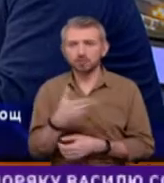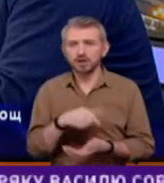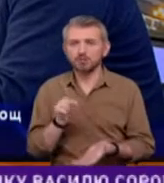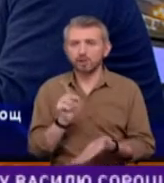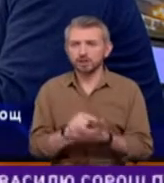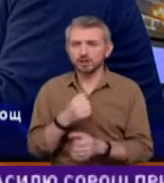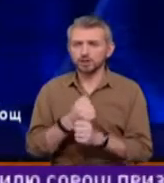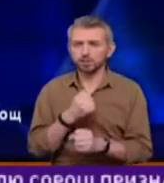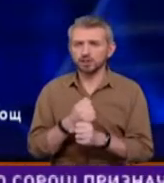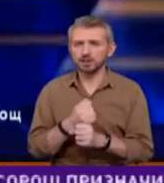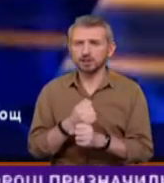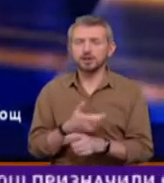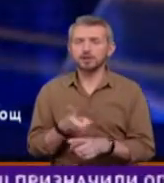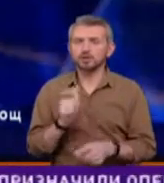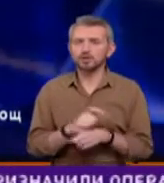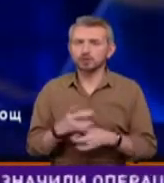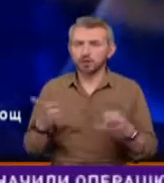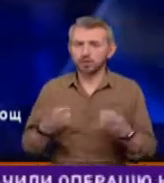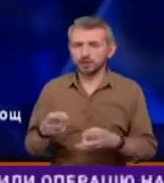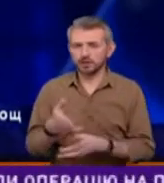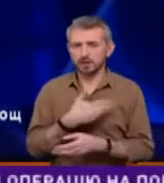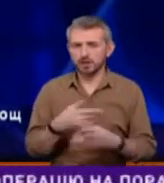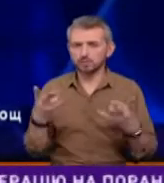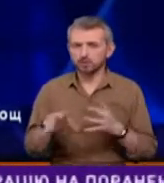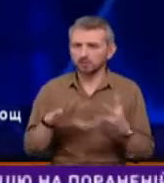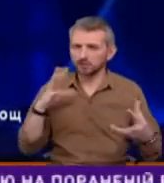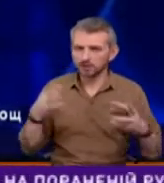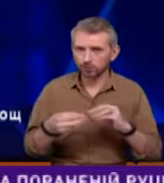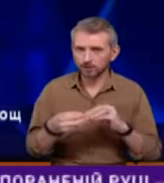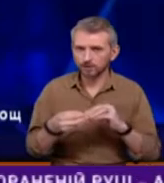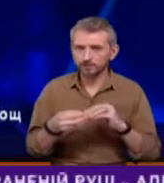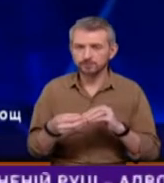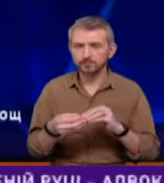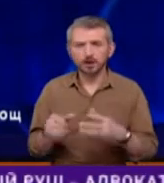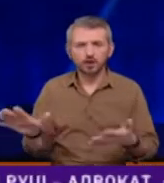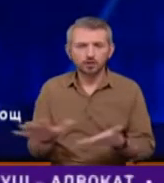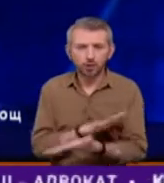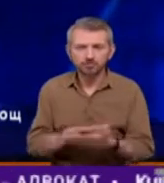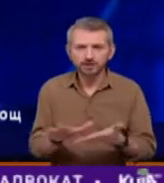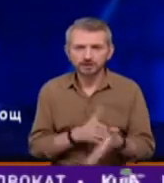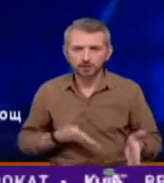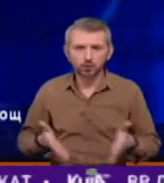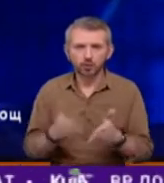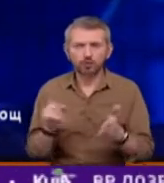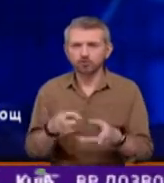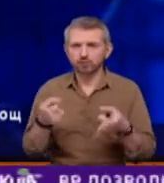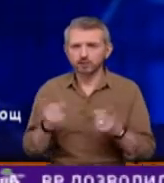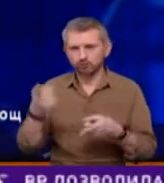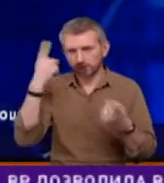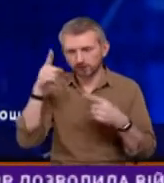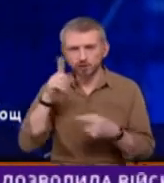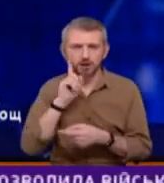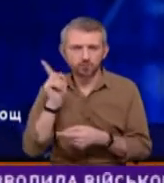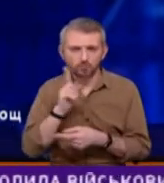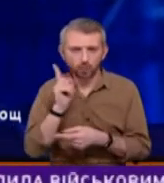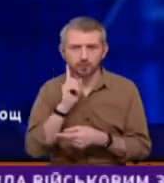зробити дуже необхідні для нас потрібні висновки, розчистити цю дорогу для того, щоб дійсно творча молодь, прогресивна